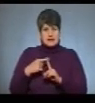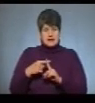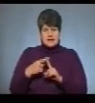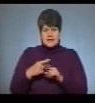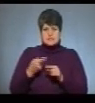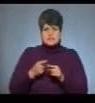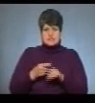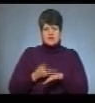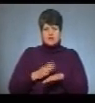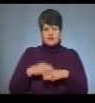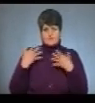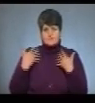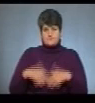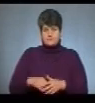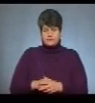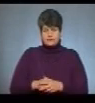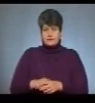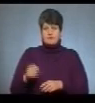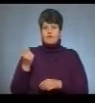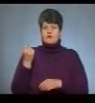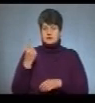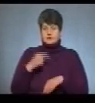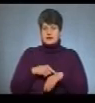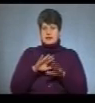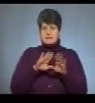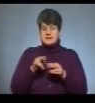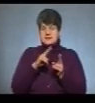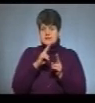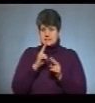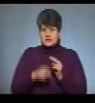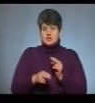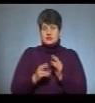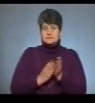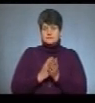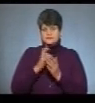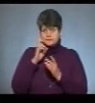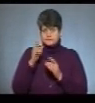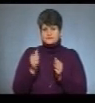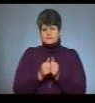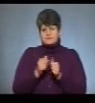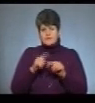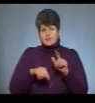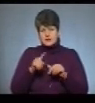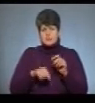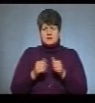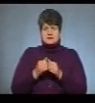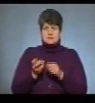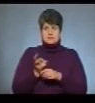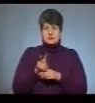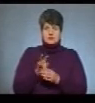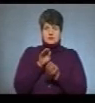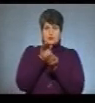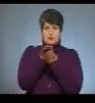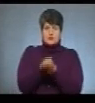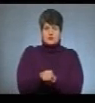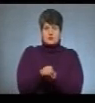тяжких втрат. Об 11-й після завершення відправи рідні, близькі, громада села та побратими бійця відвідали його